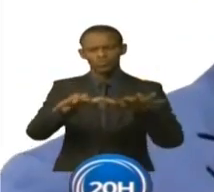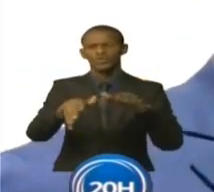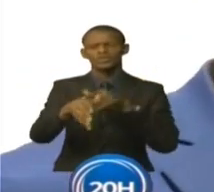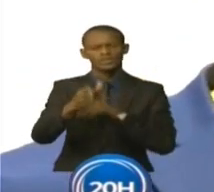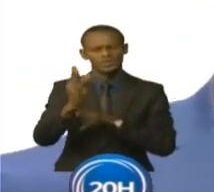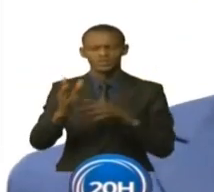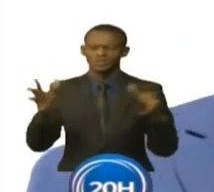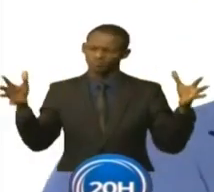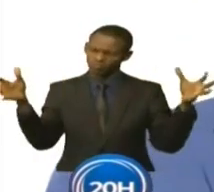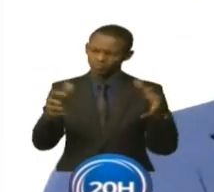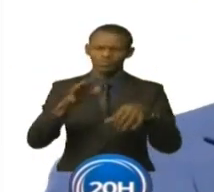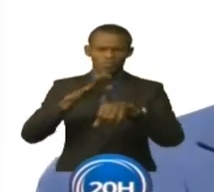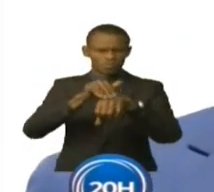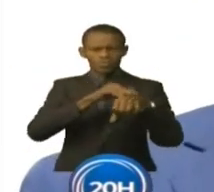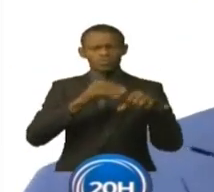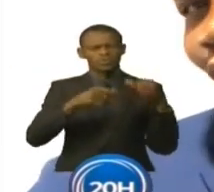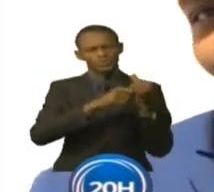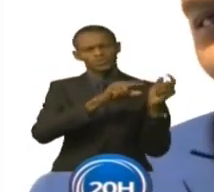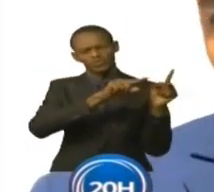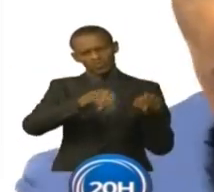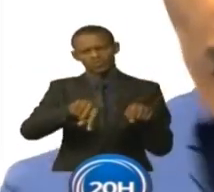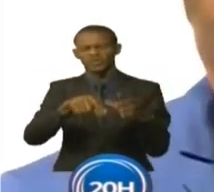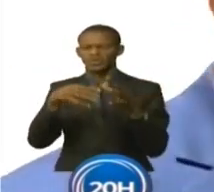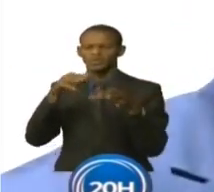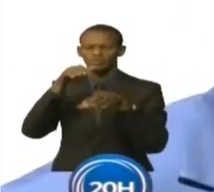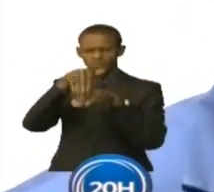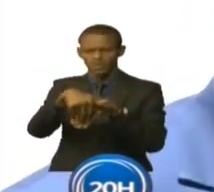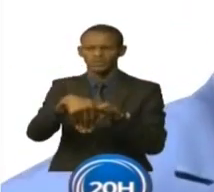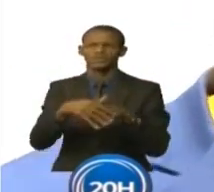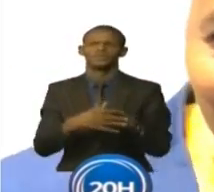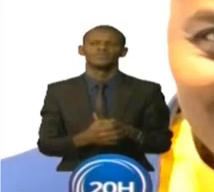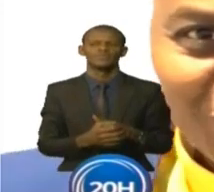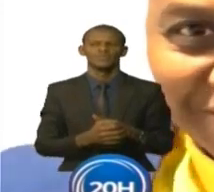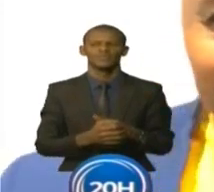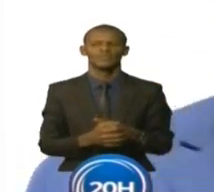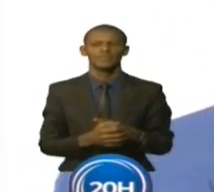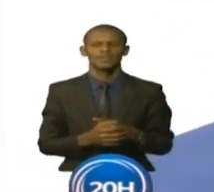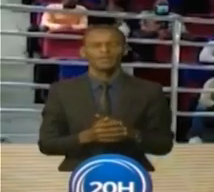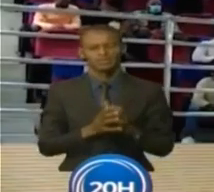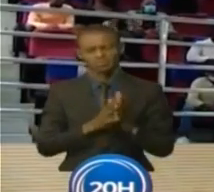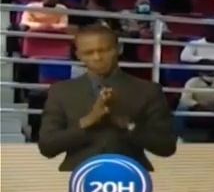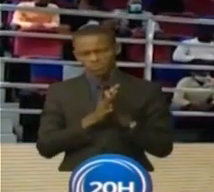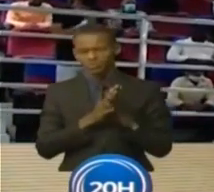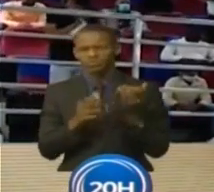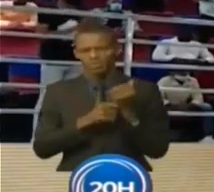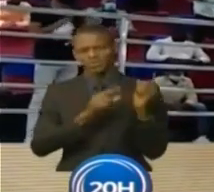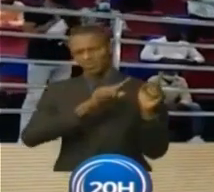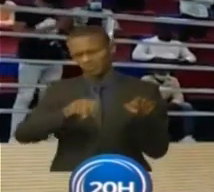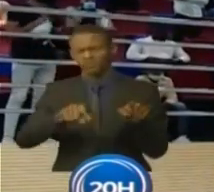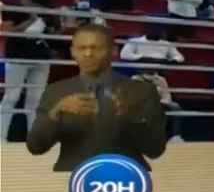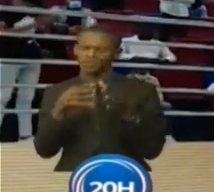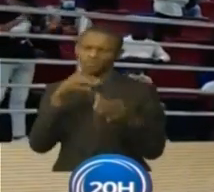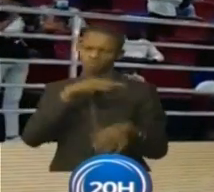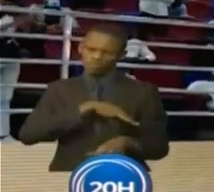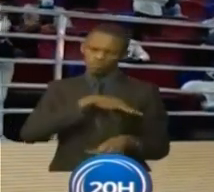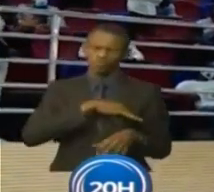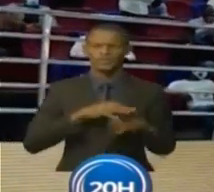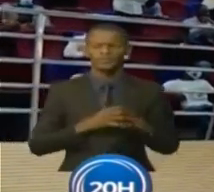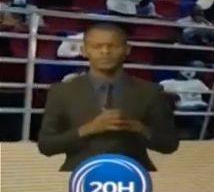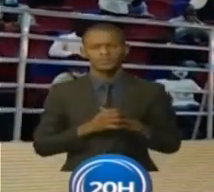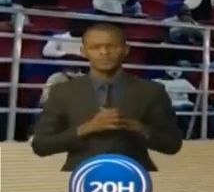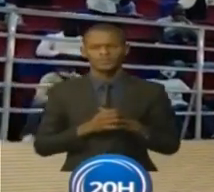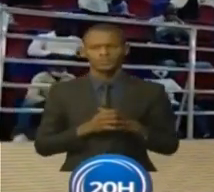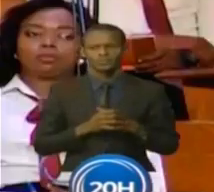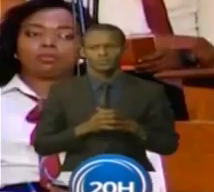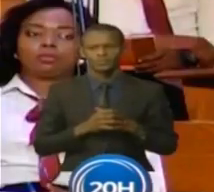l'autorité, par le Saint-Esprit, avec la parole de Dieu. Et ça va être bon, au nom de Jésus de Nazareth. Situé au numéro 80 de l'avenue des